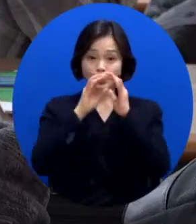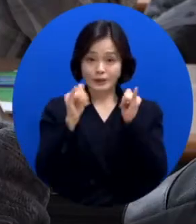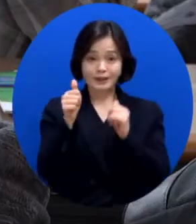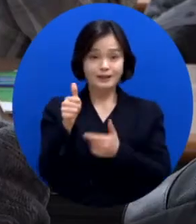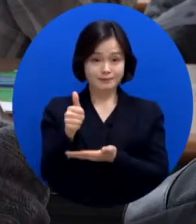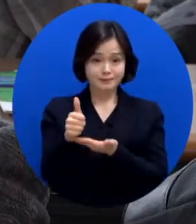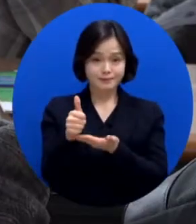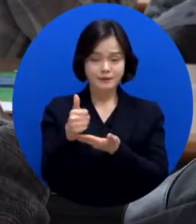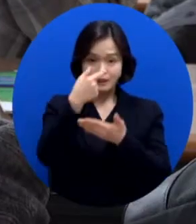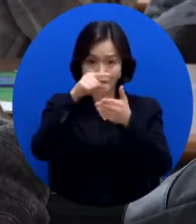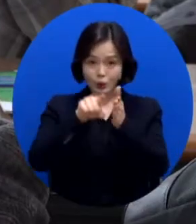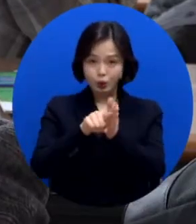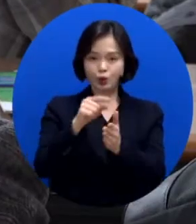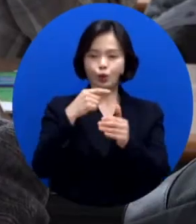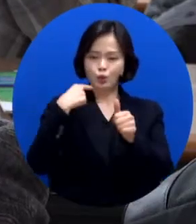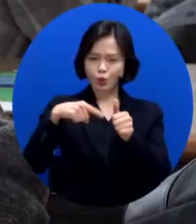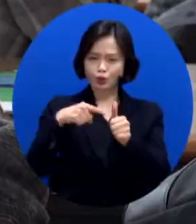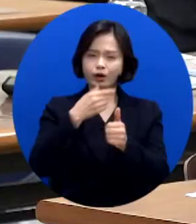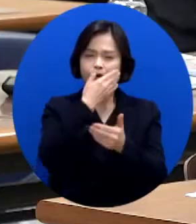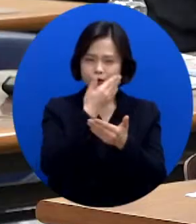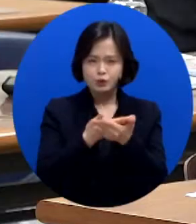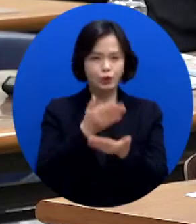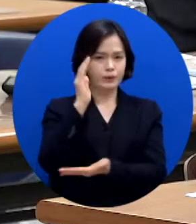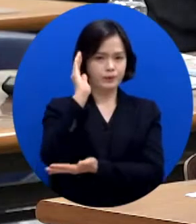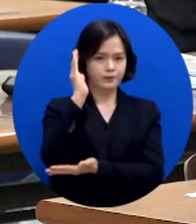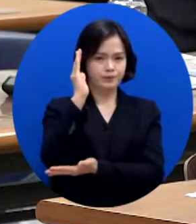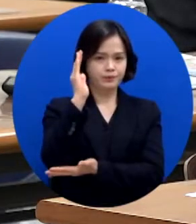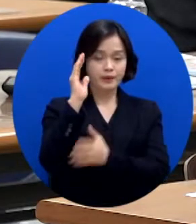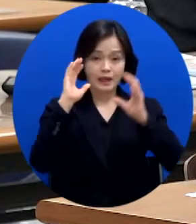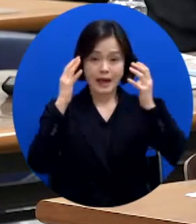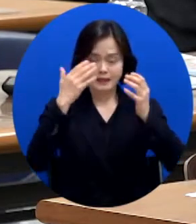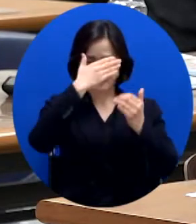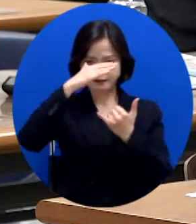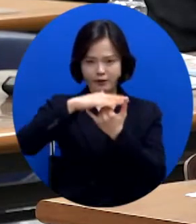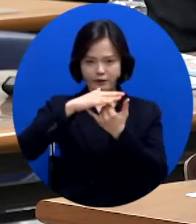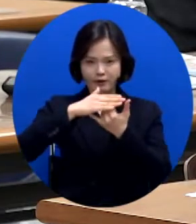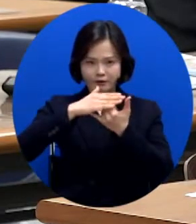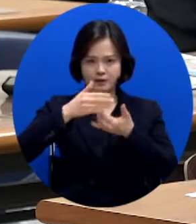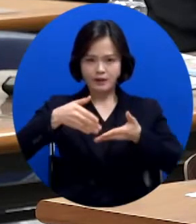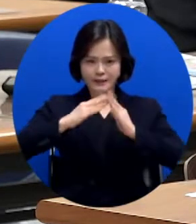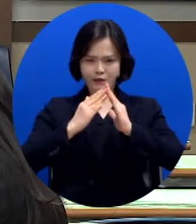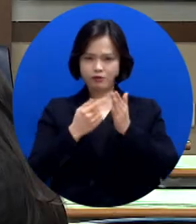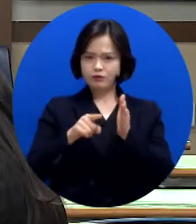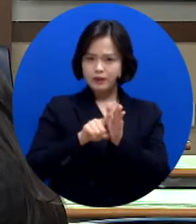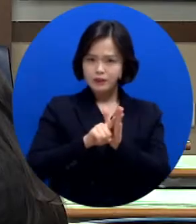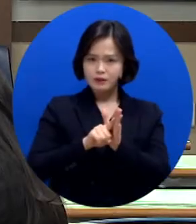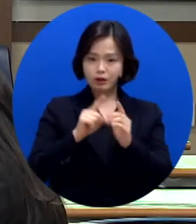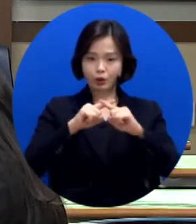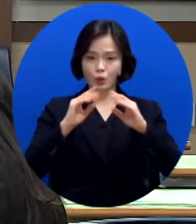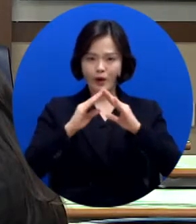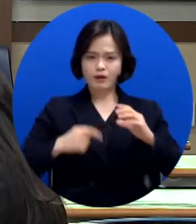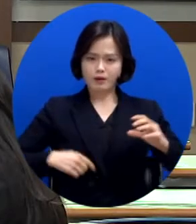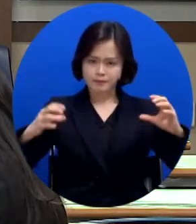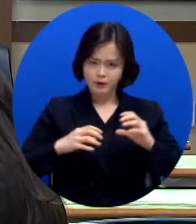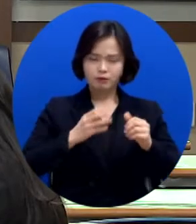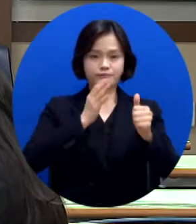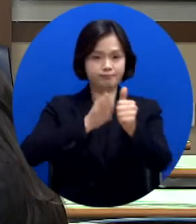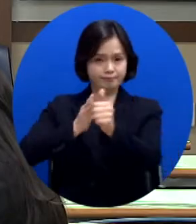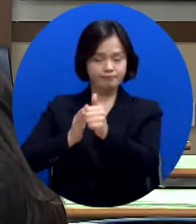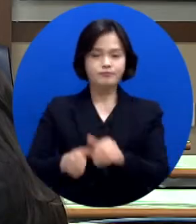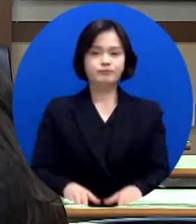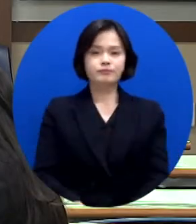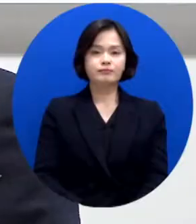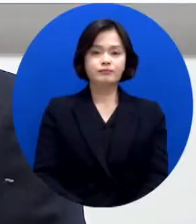기독교 교육의 필요성을 강조하며 다음세대를 세우는 교육 선교회 지역 교회들에 많은 참여와 협력을 요청했습니다